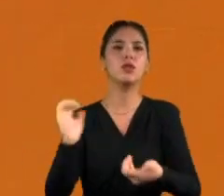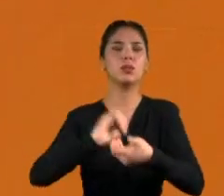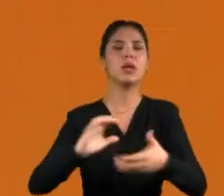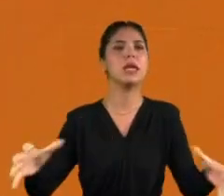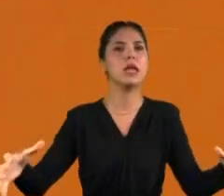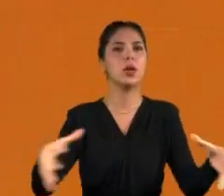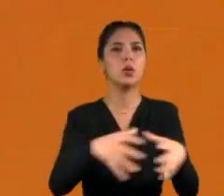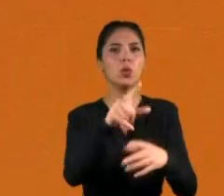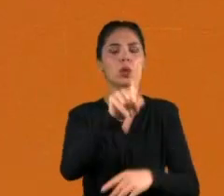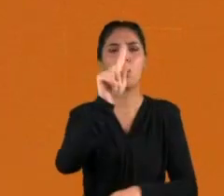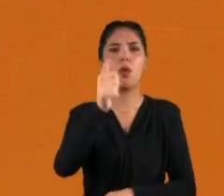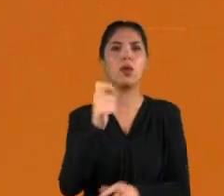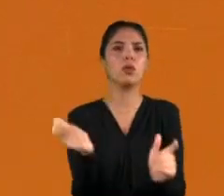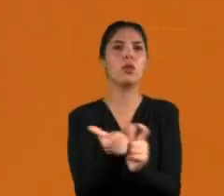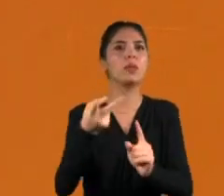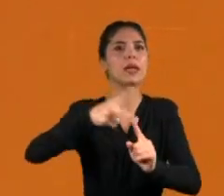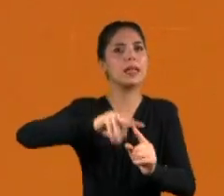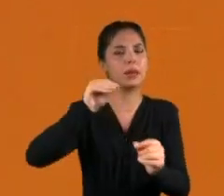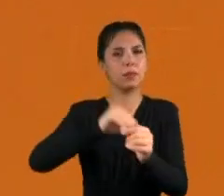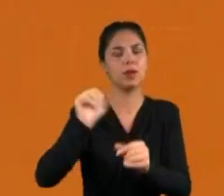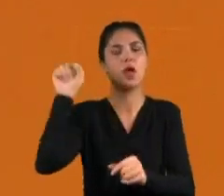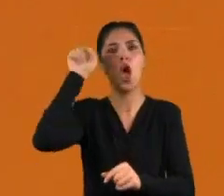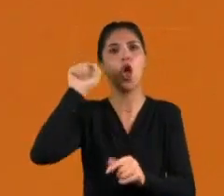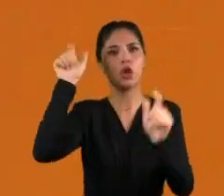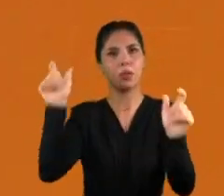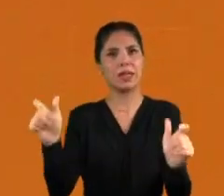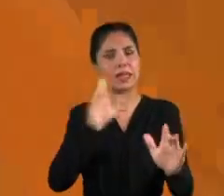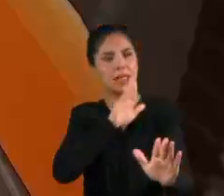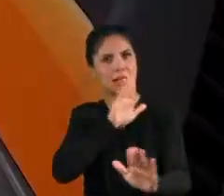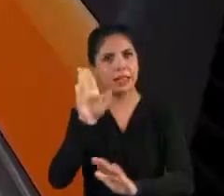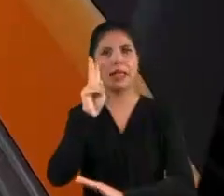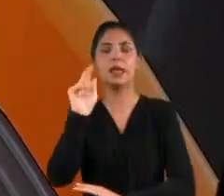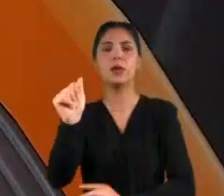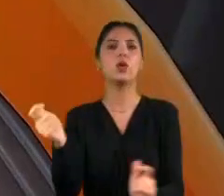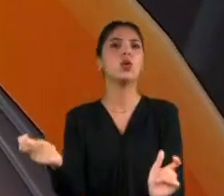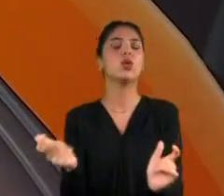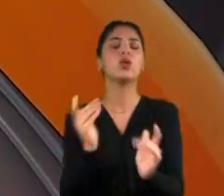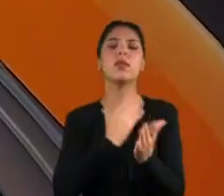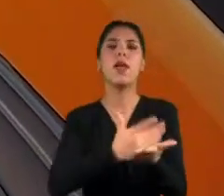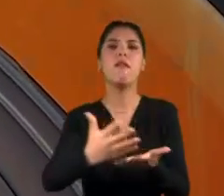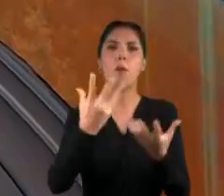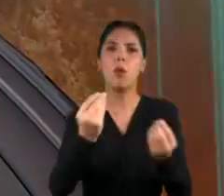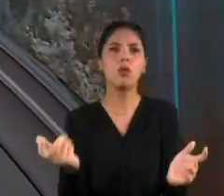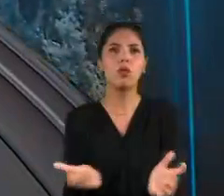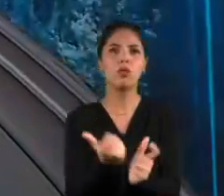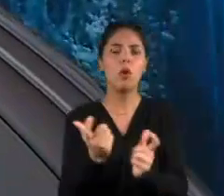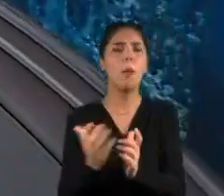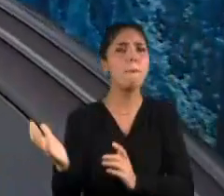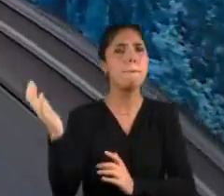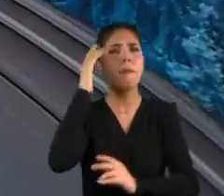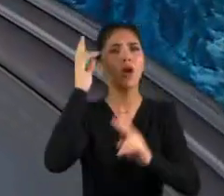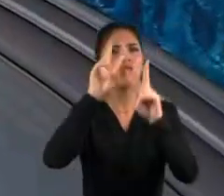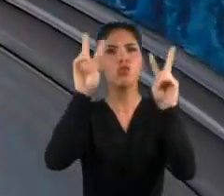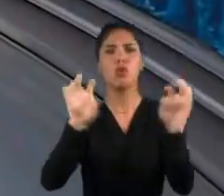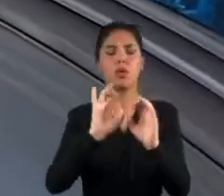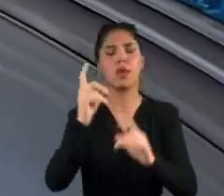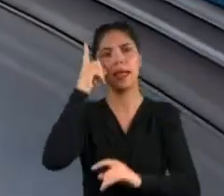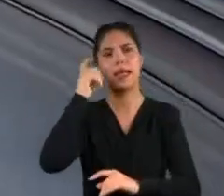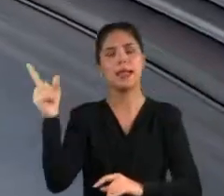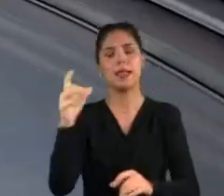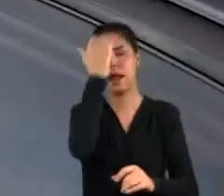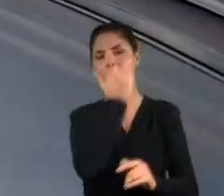Teşkilatı'nın 16. zirvesine katılmak üzere Özbekistan'a gitti. 2 gün sürecek zirvede masadaki en sıcak başlık kuşkusuz